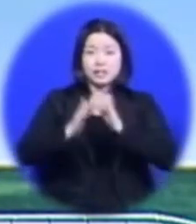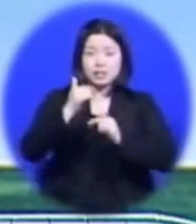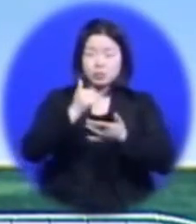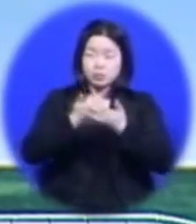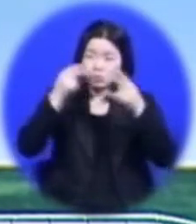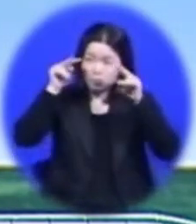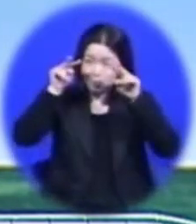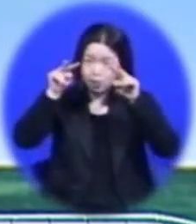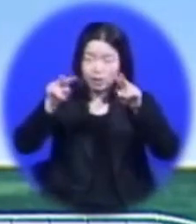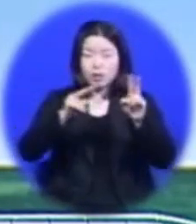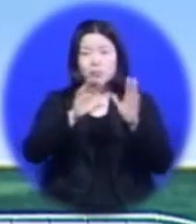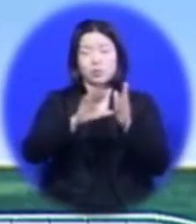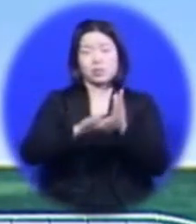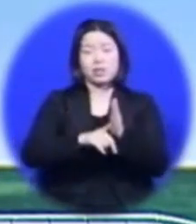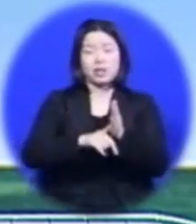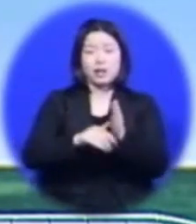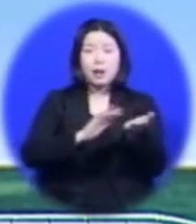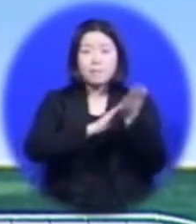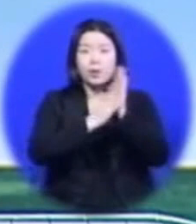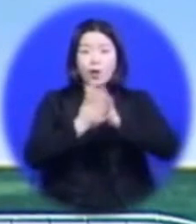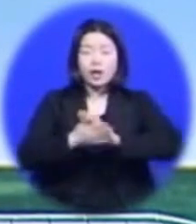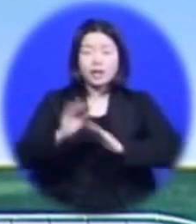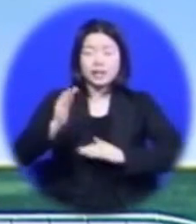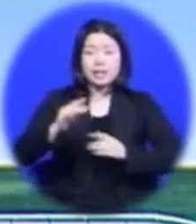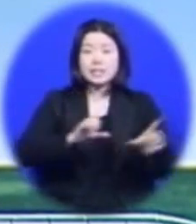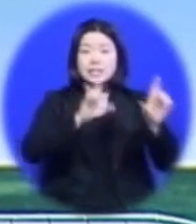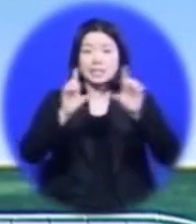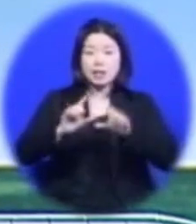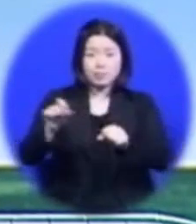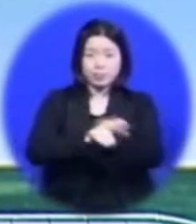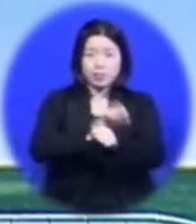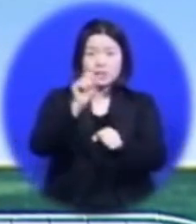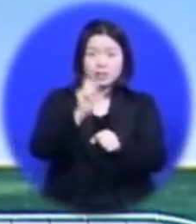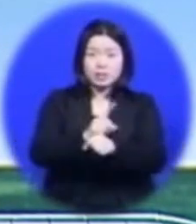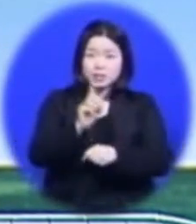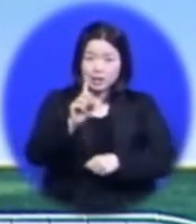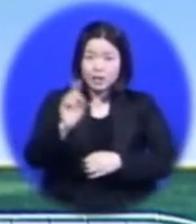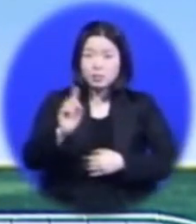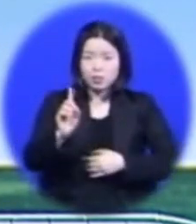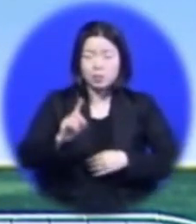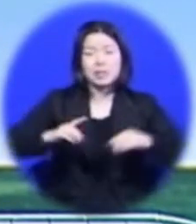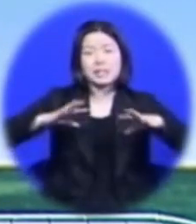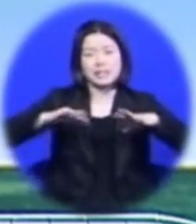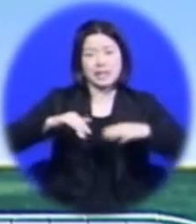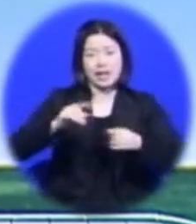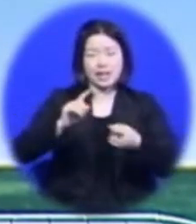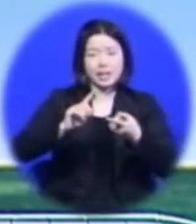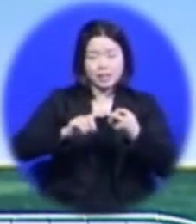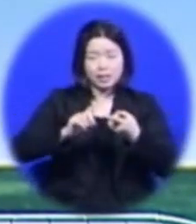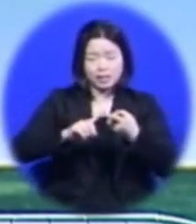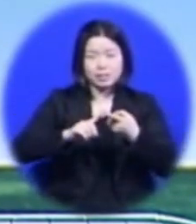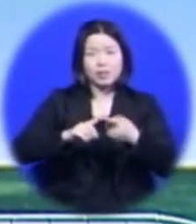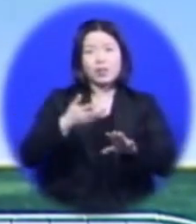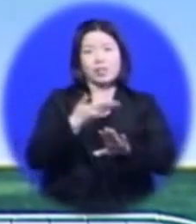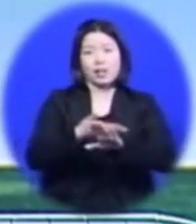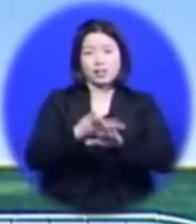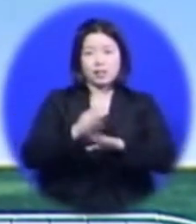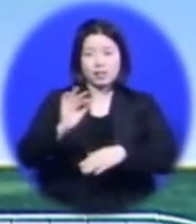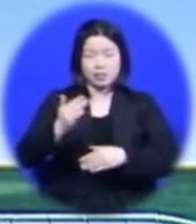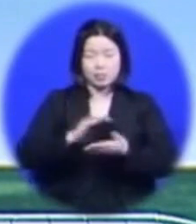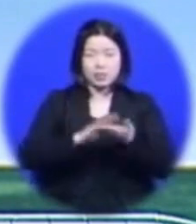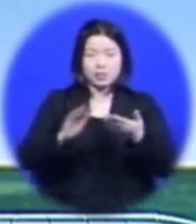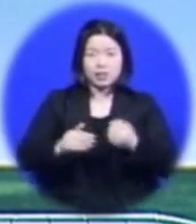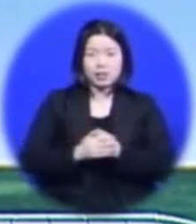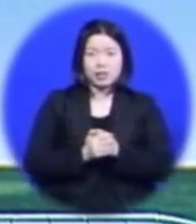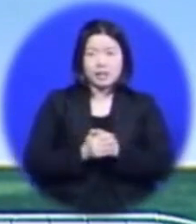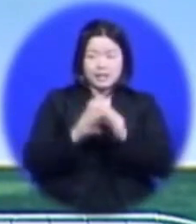바라보면서 변화되는 삶의 여러 특징 중에 하나가 자랑거리가 달라지게 된다는 겁니다.